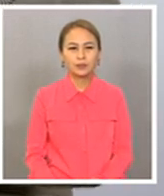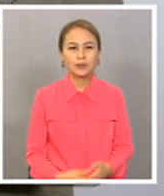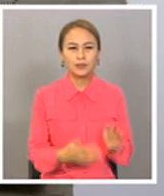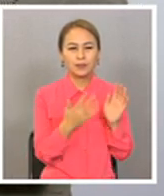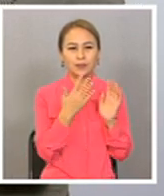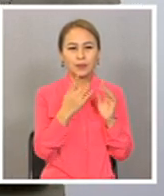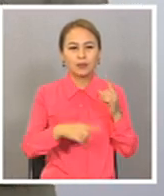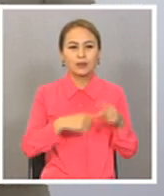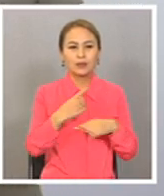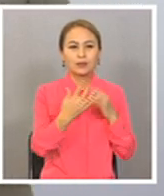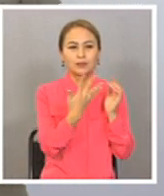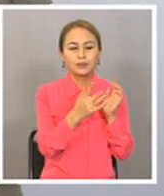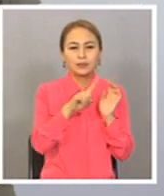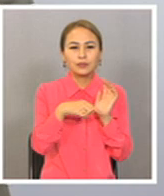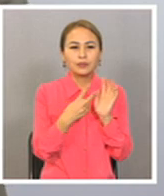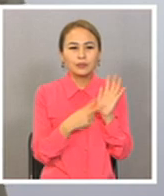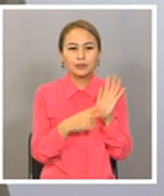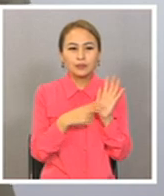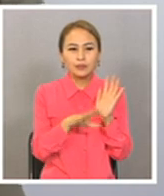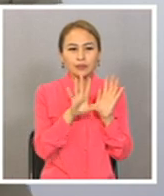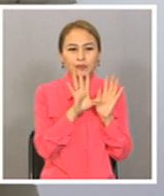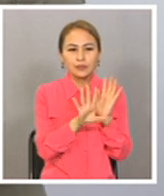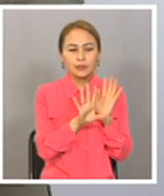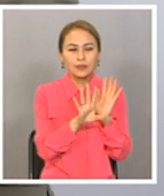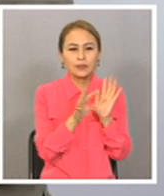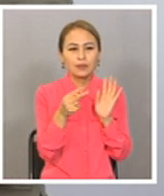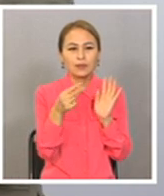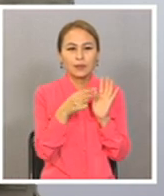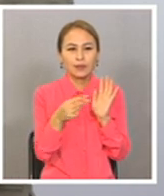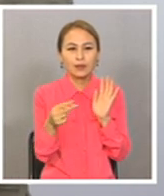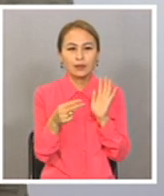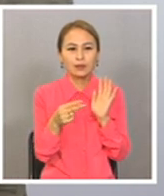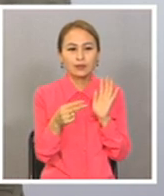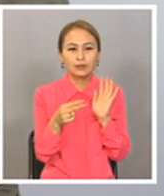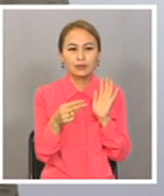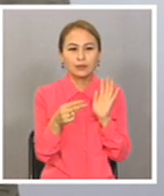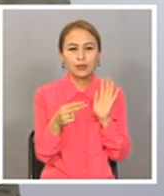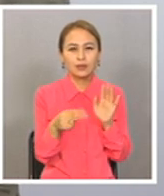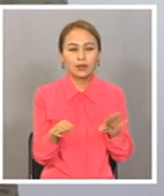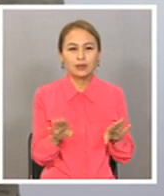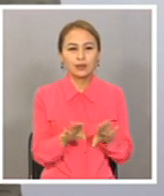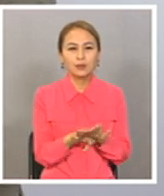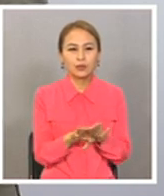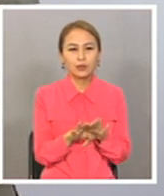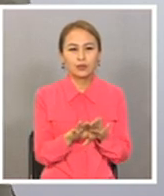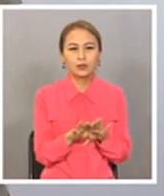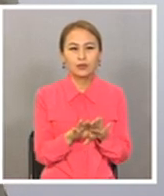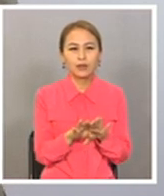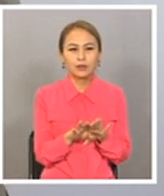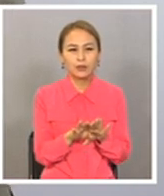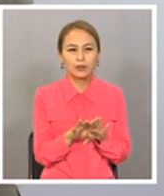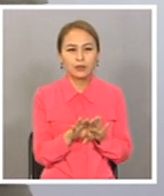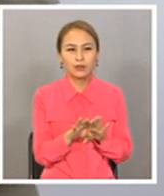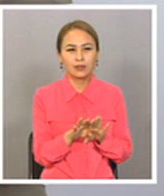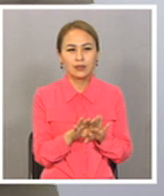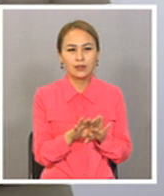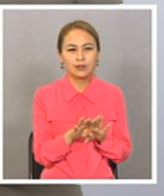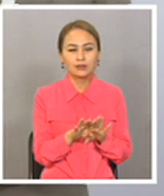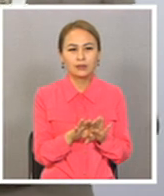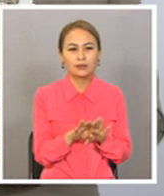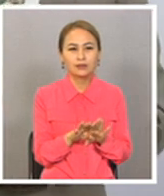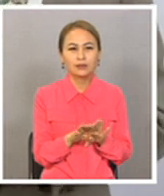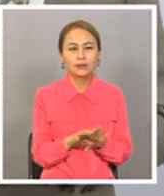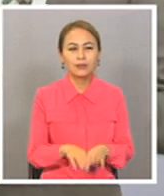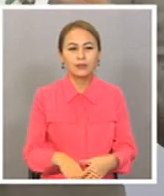Келесі 5 бүтін 100'ден 75. Бұнда да 100'ден 75-і оқиымыз, себебі үтірден кейін 2 цифр көріп